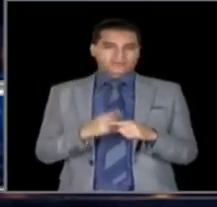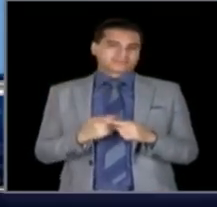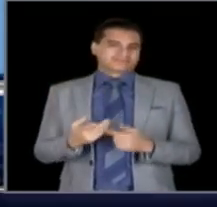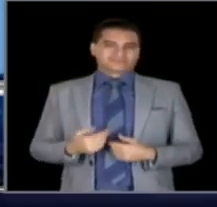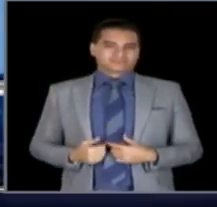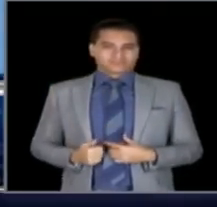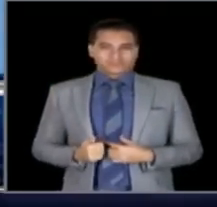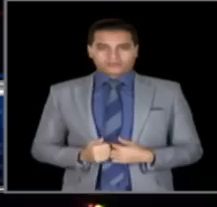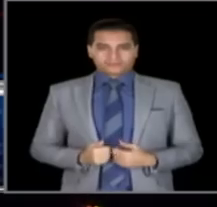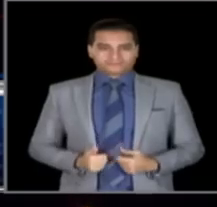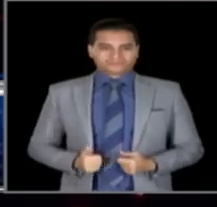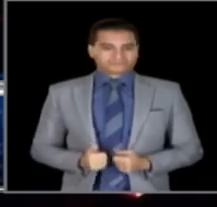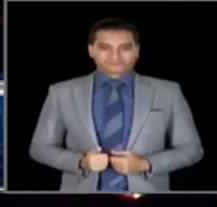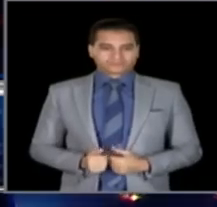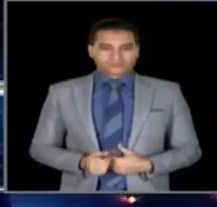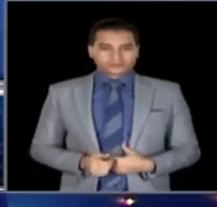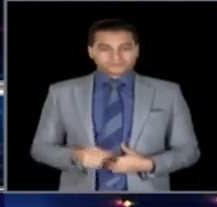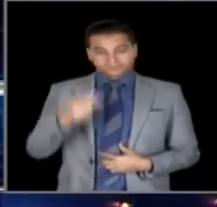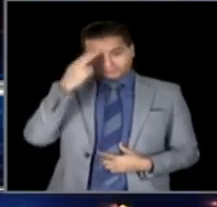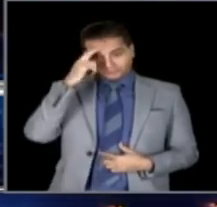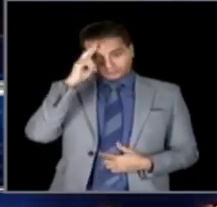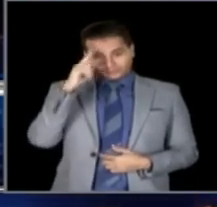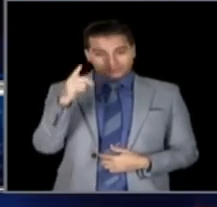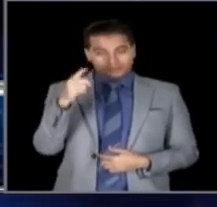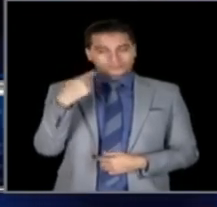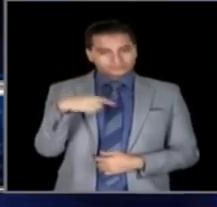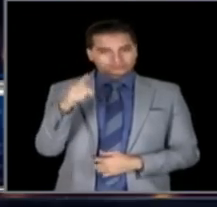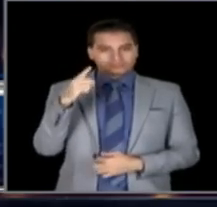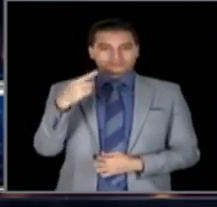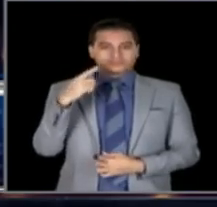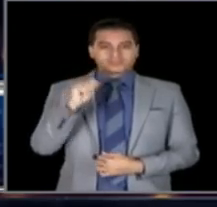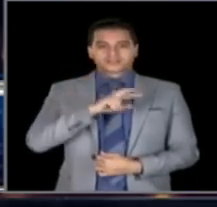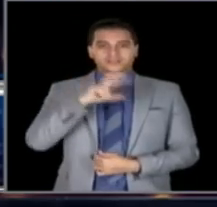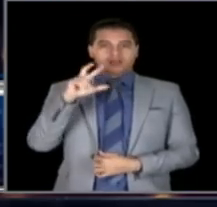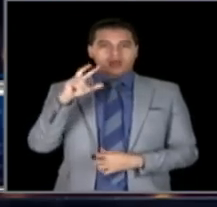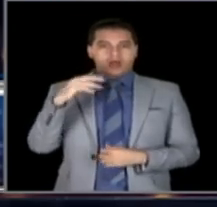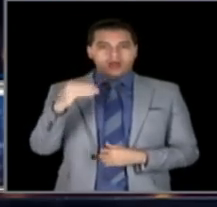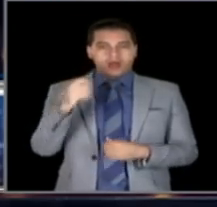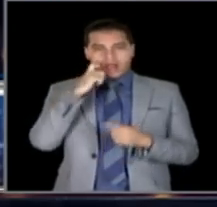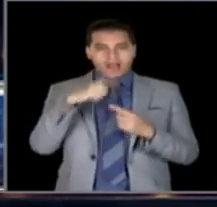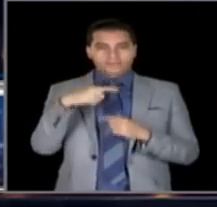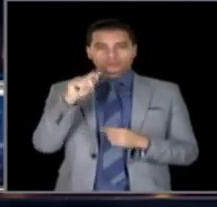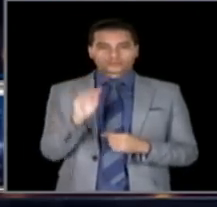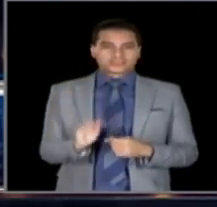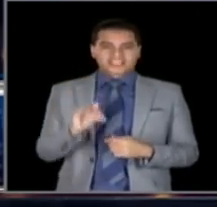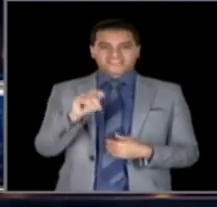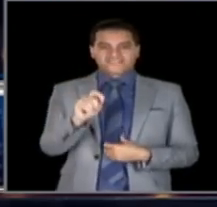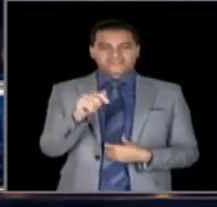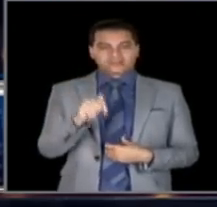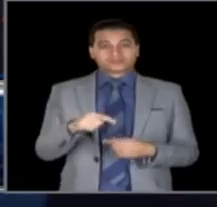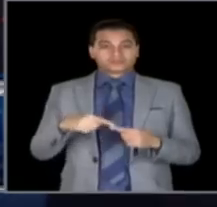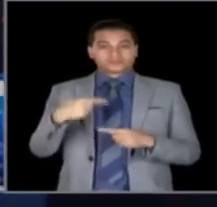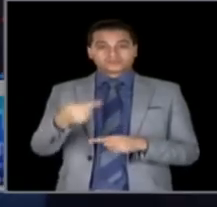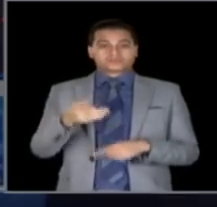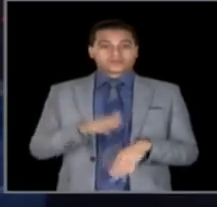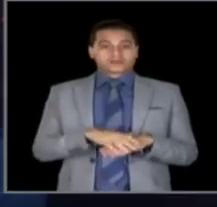إجابة خاطئة. مين يا صبح؟ رعب سيف. بالظبط كده، صلاح أبو سيف. صبح وعبد